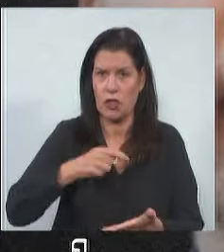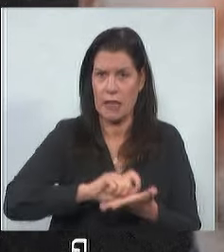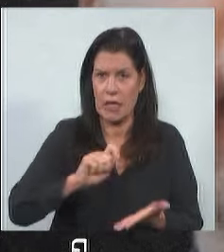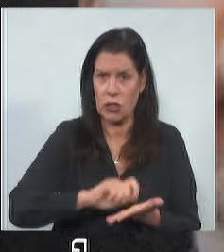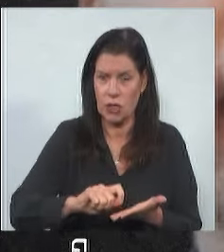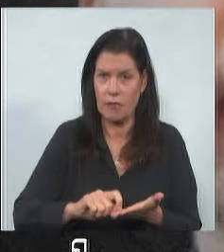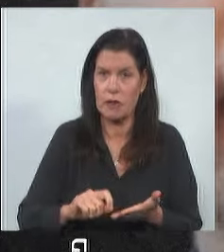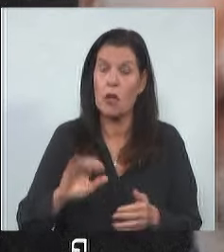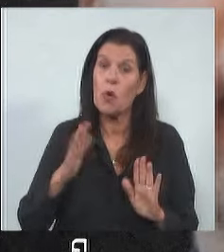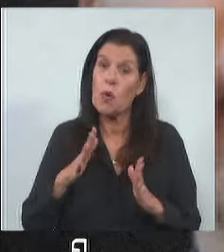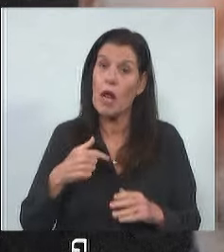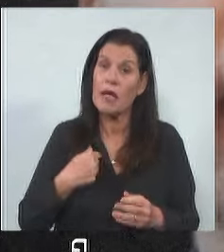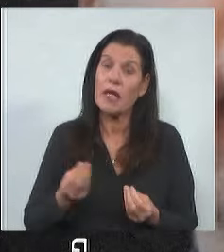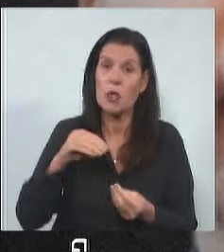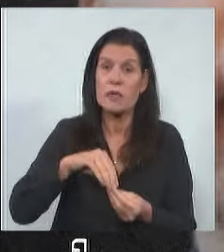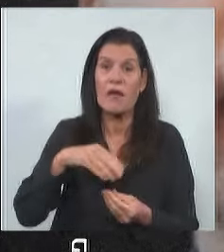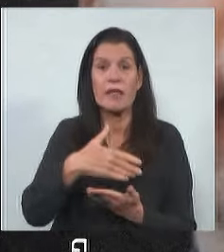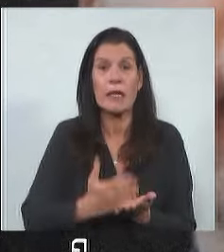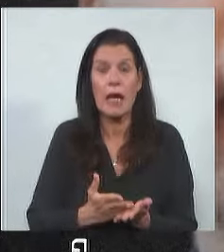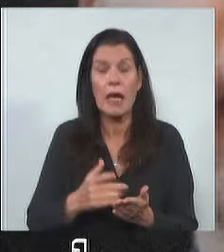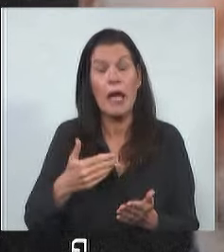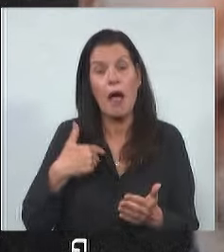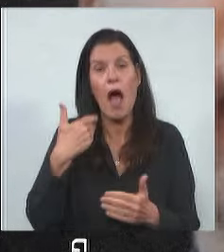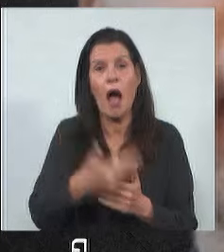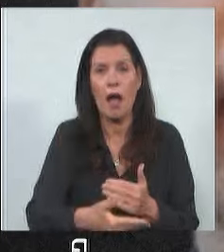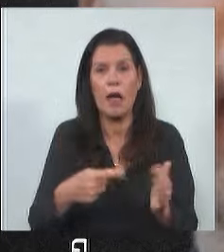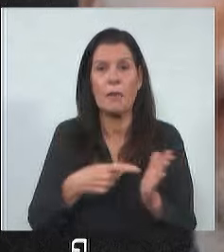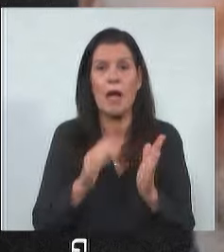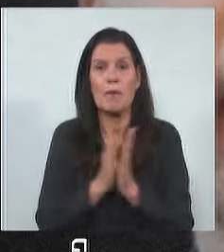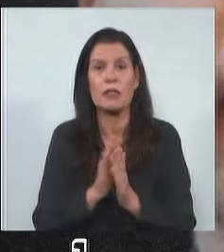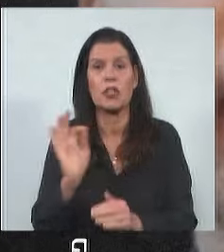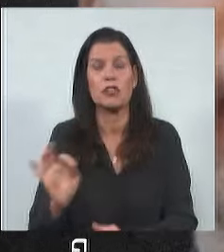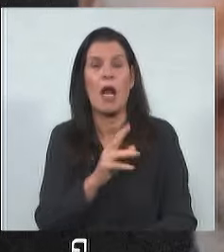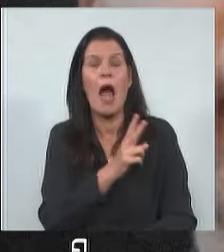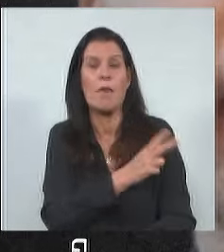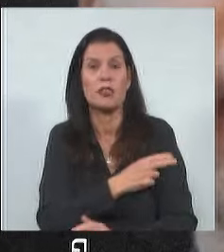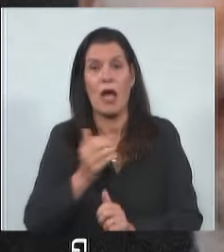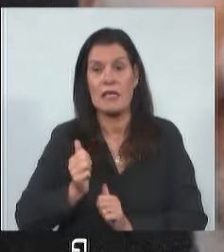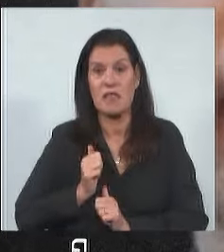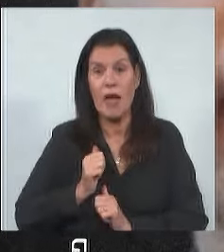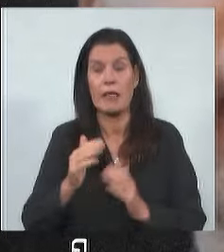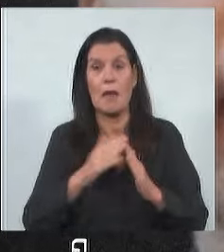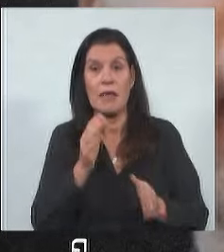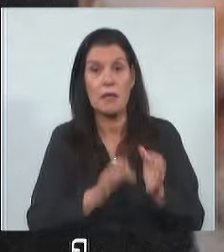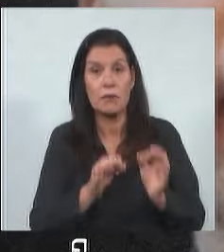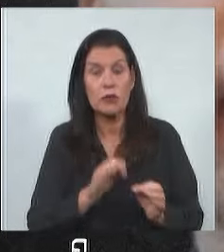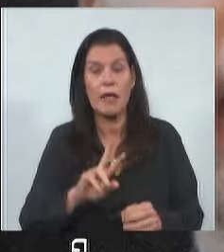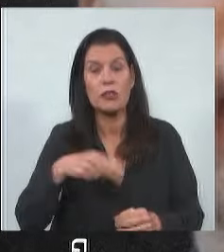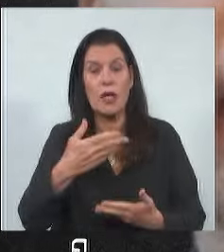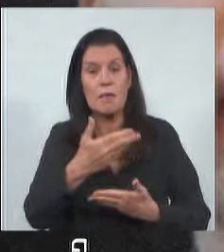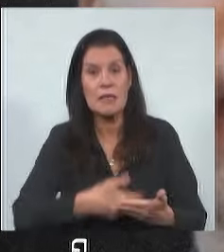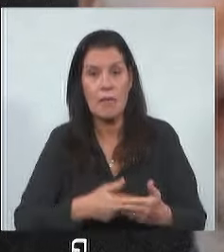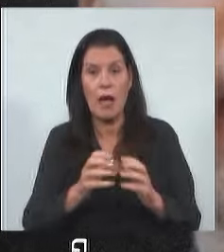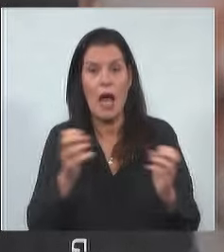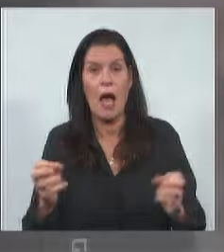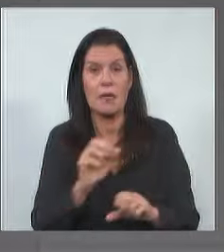מהסעיפים הוספתי מאוחר יותר, בעקבות בקשה של מצח לבית המשפט, שיהיה להם מסמך לערכת מעצר, ואת תאריך המסמך